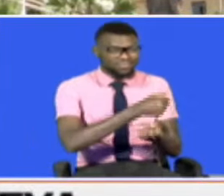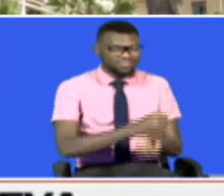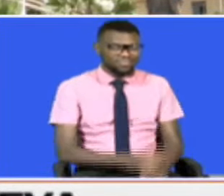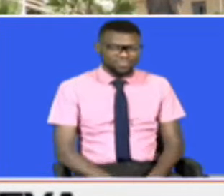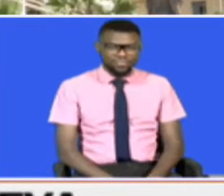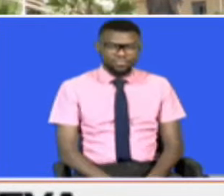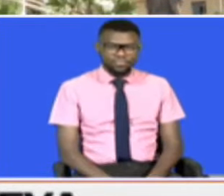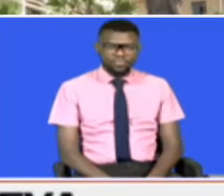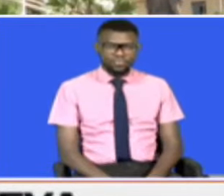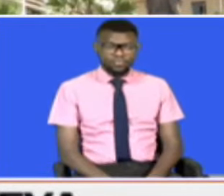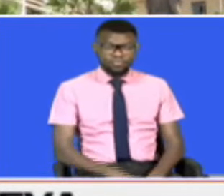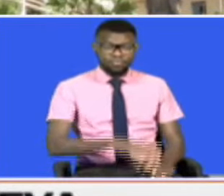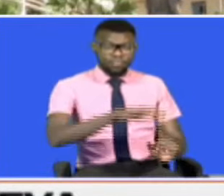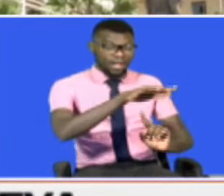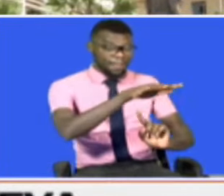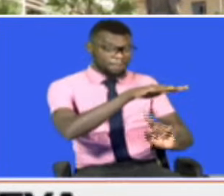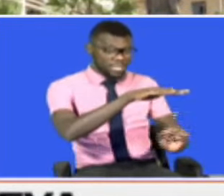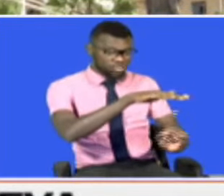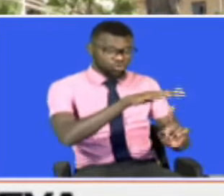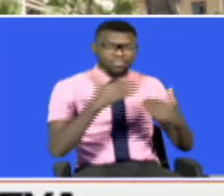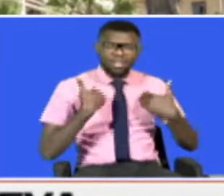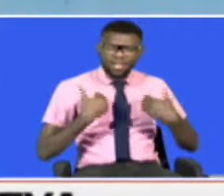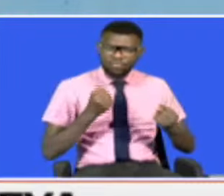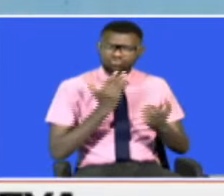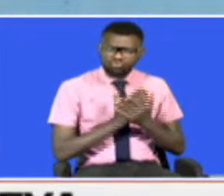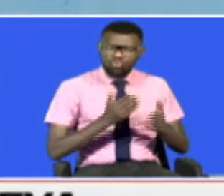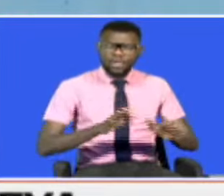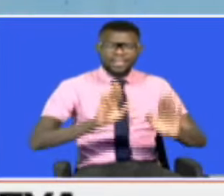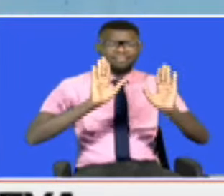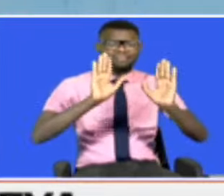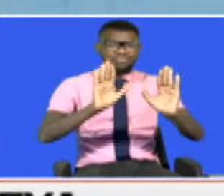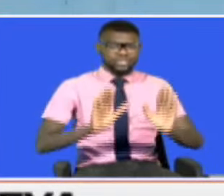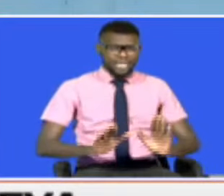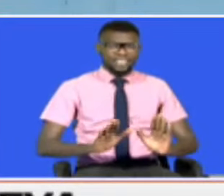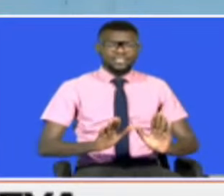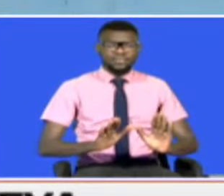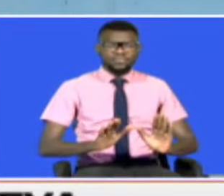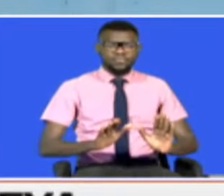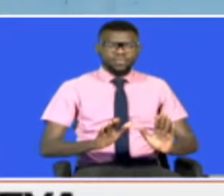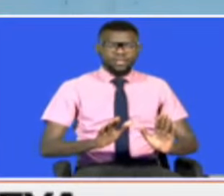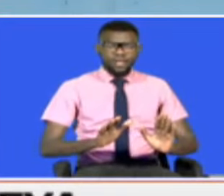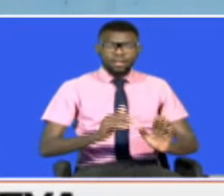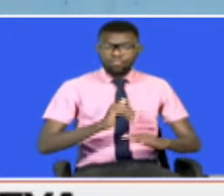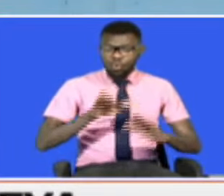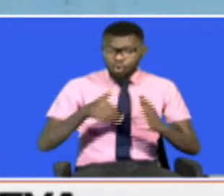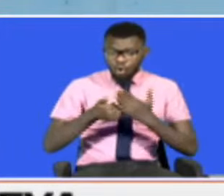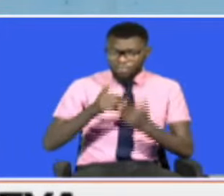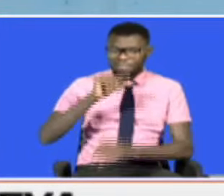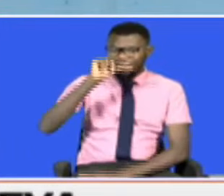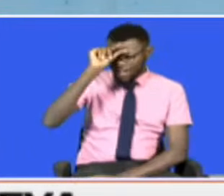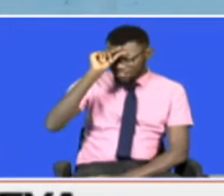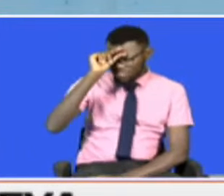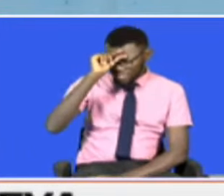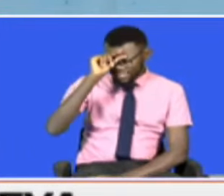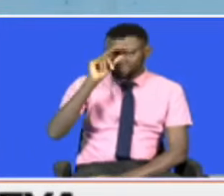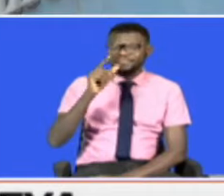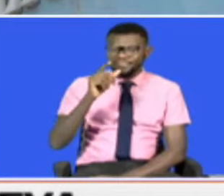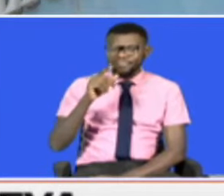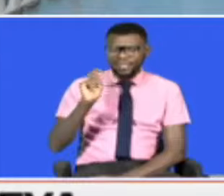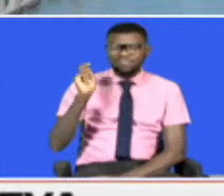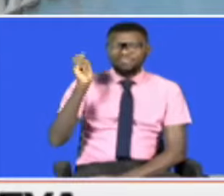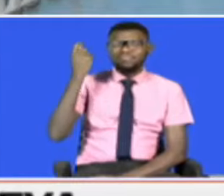Wizara ya afya bila shaka ni mojawapo ya wizara muhimu kwenye serikali yoyote iliyochukua hatamu za uongozi nchini